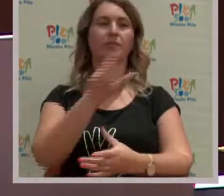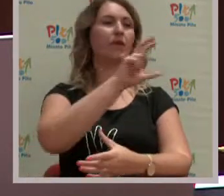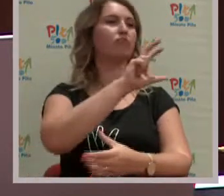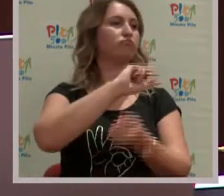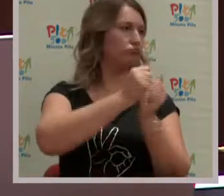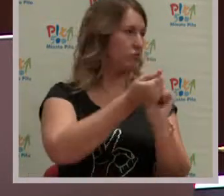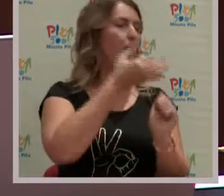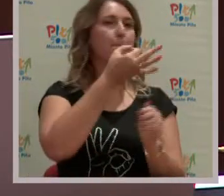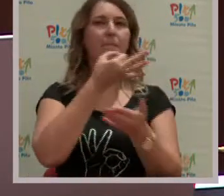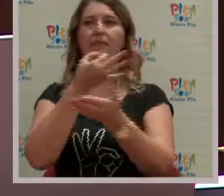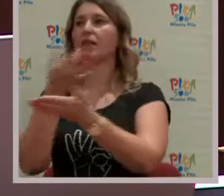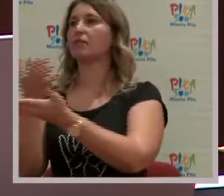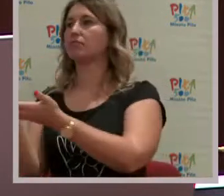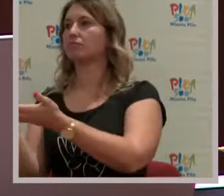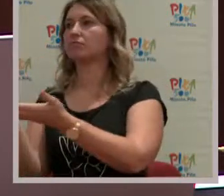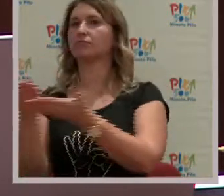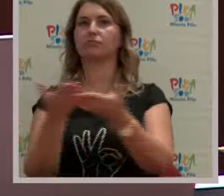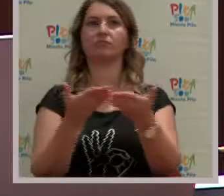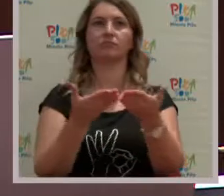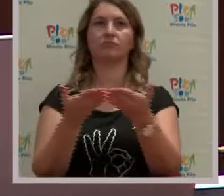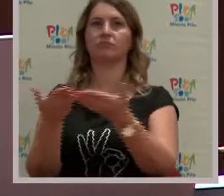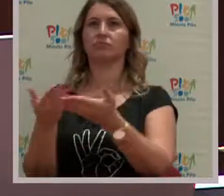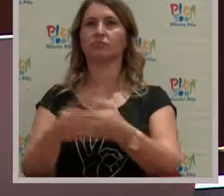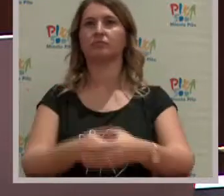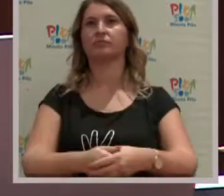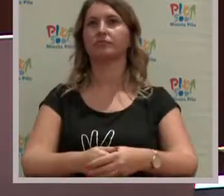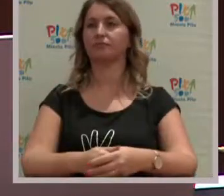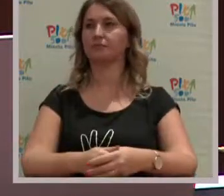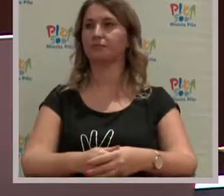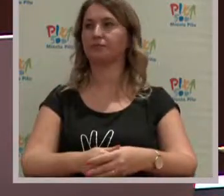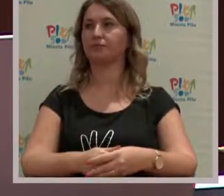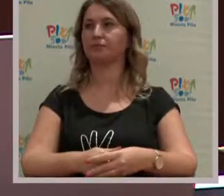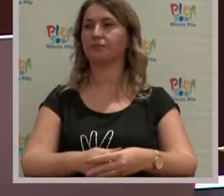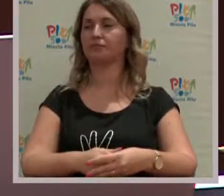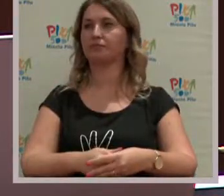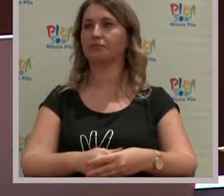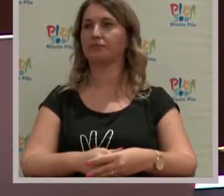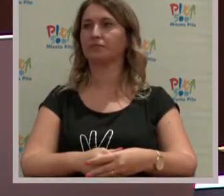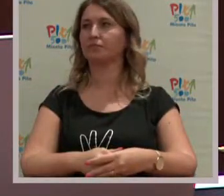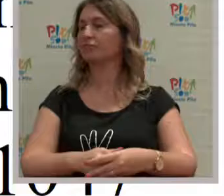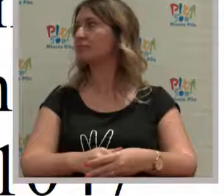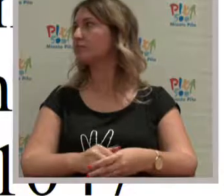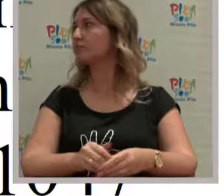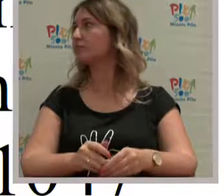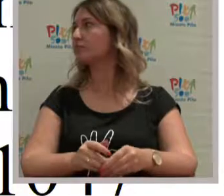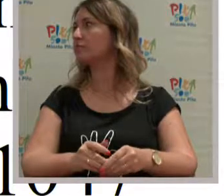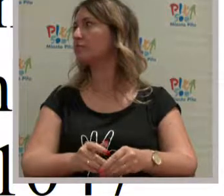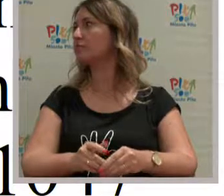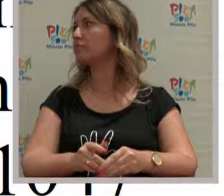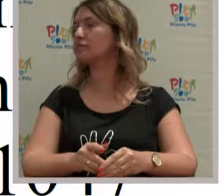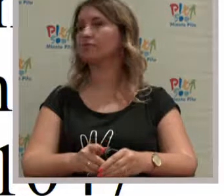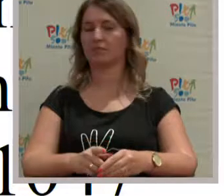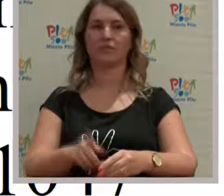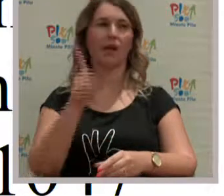tego punktu porządku obrad ktoś z Pań i Panów Radnych chciałby, w tym punkcie chciałby się zgłosić? I bardzo proszę. Pan Przewodniczący